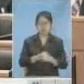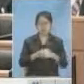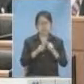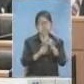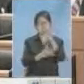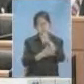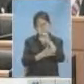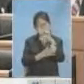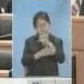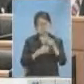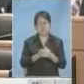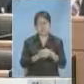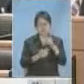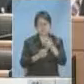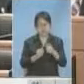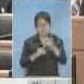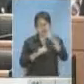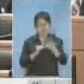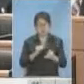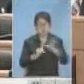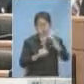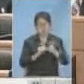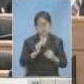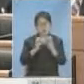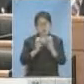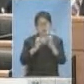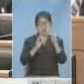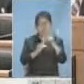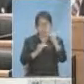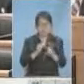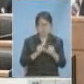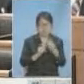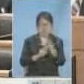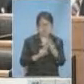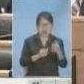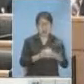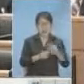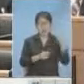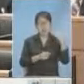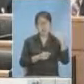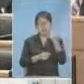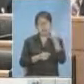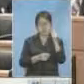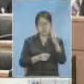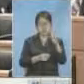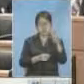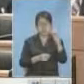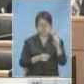ฑ์ในเรื่องของใบวิชาชีพครูแล้วครูพี่เลี้ยงเมื่อก่อนเวลาที่องค์กรปกครองส่วนท้องถิ่นนั้น